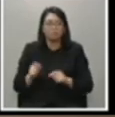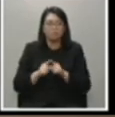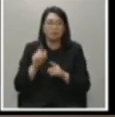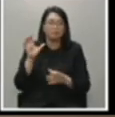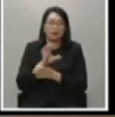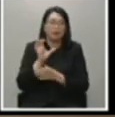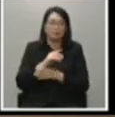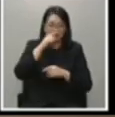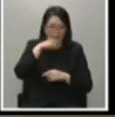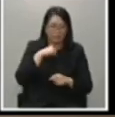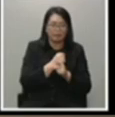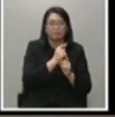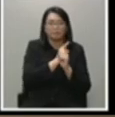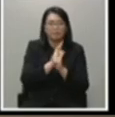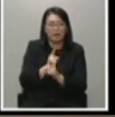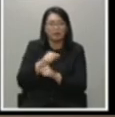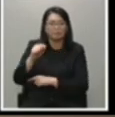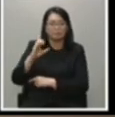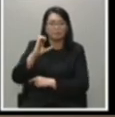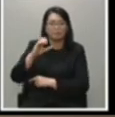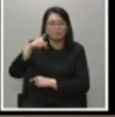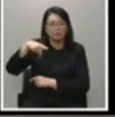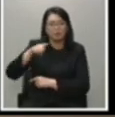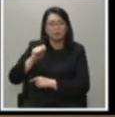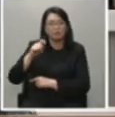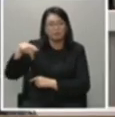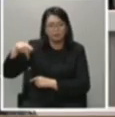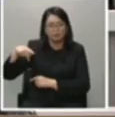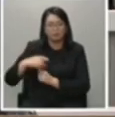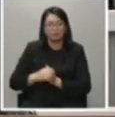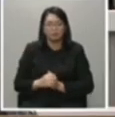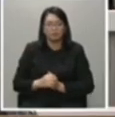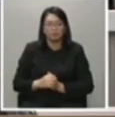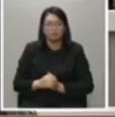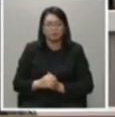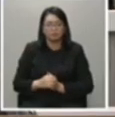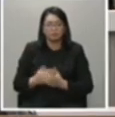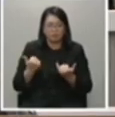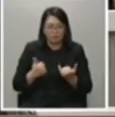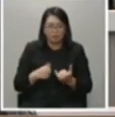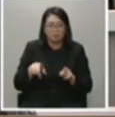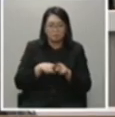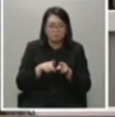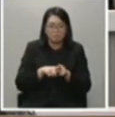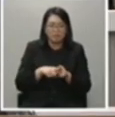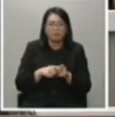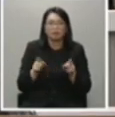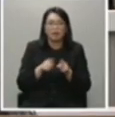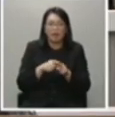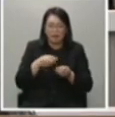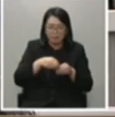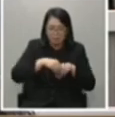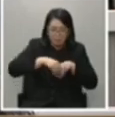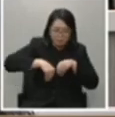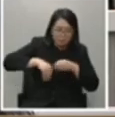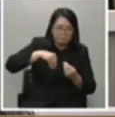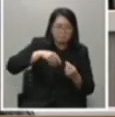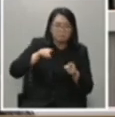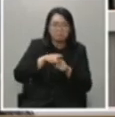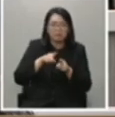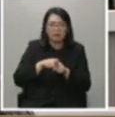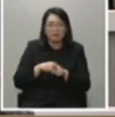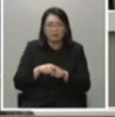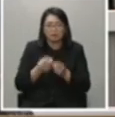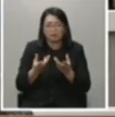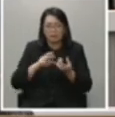ซึ่งอนุสัญญานี้ค่ะไม่อนุญาตให้พี่น้องเกษตรกรเก็บพันธุ์พืชไปปลูกต่อแม้แต่จะแลกเปลี่ยนหรือจะขาย